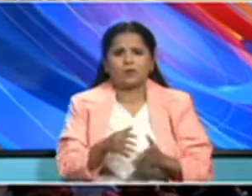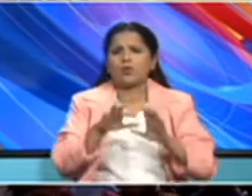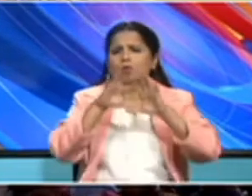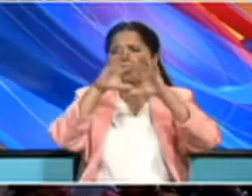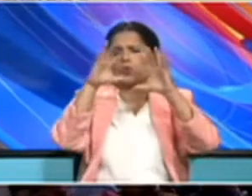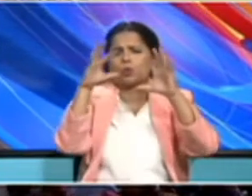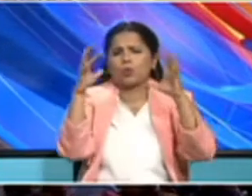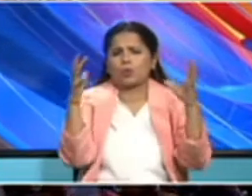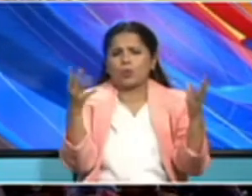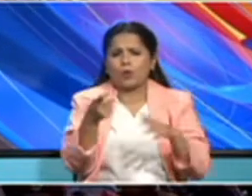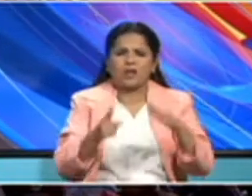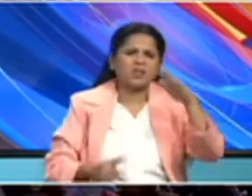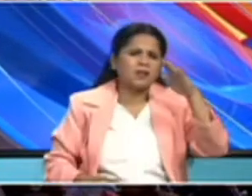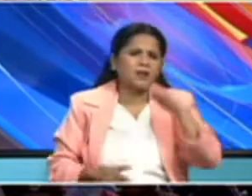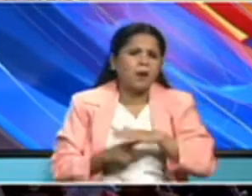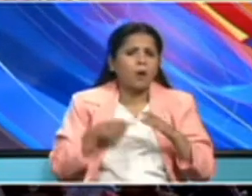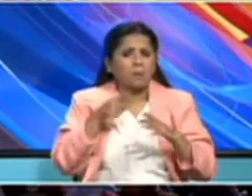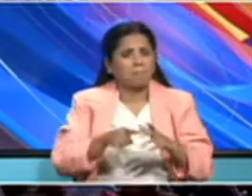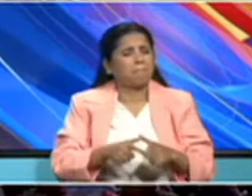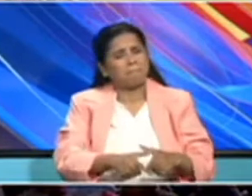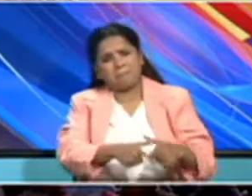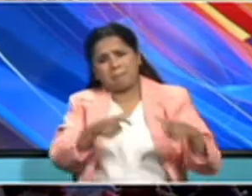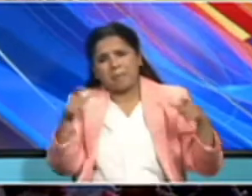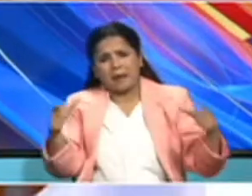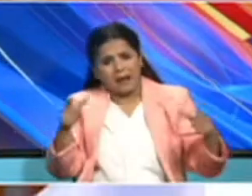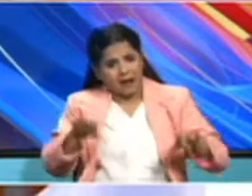का सबसे बड़ा स्टेडियम है ही,